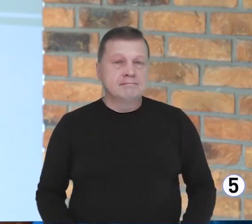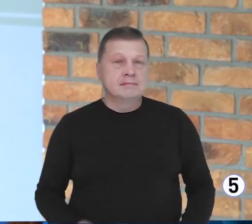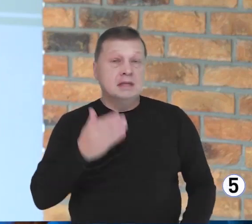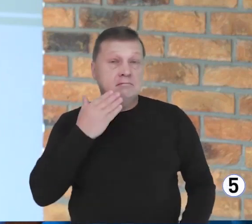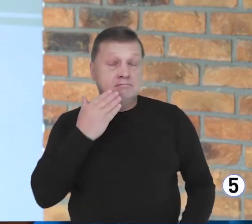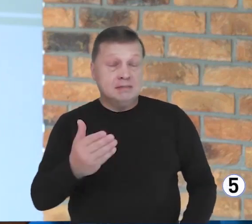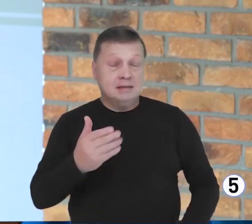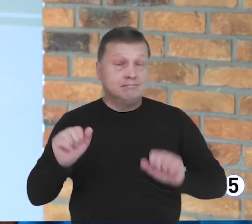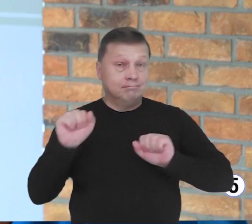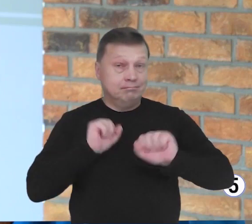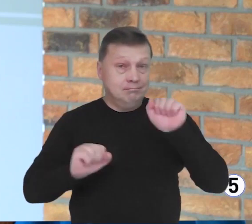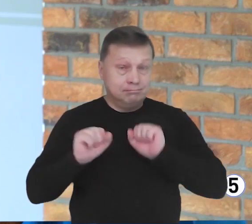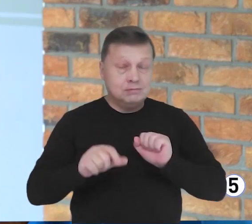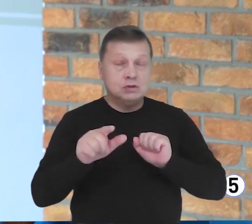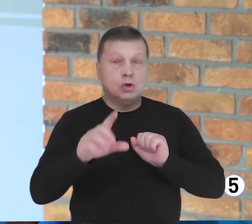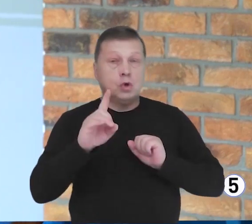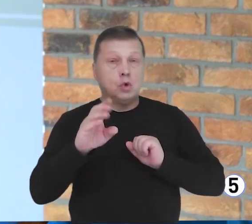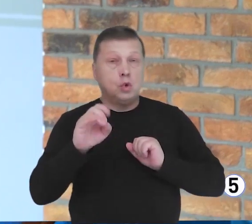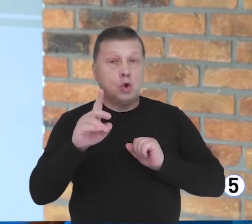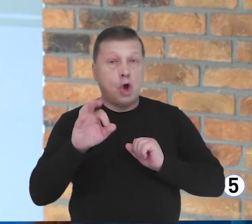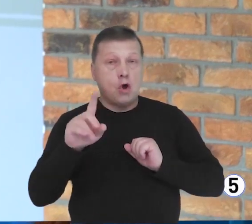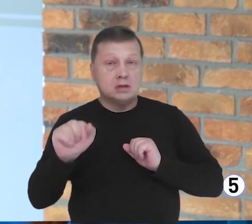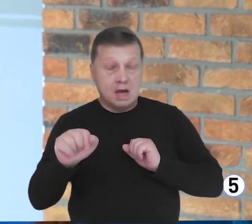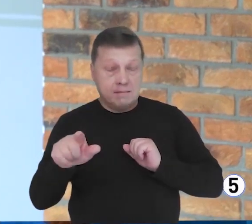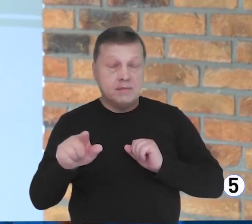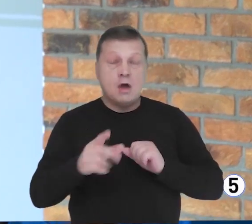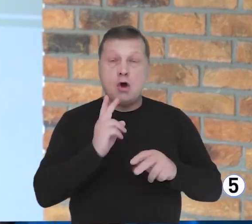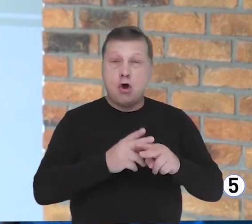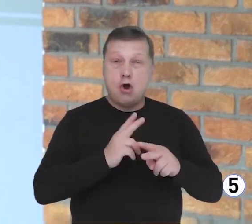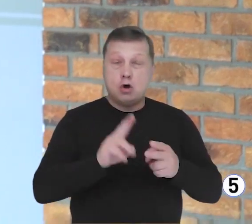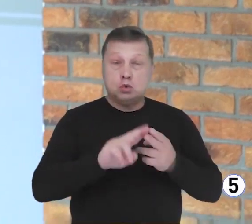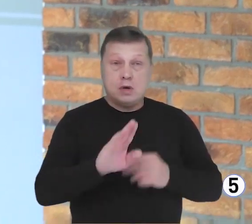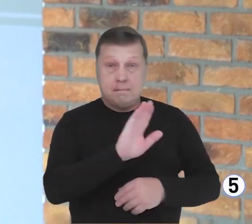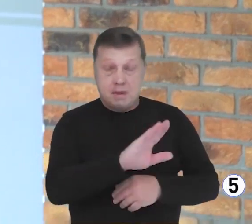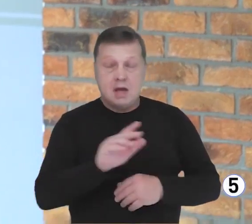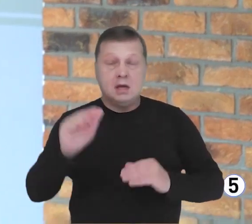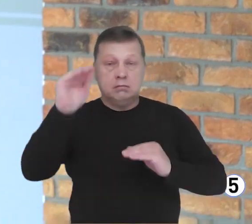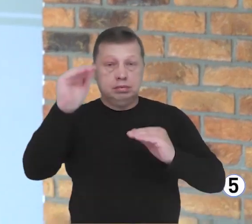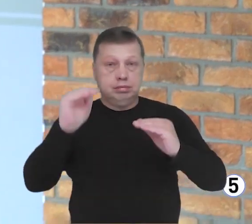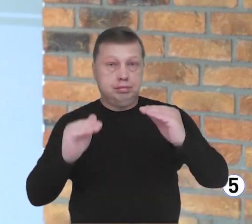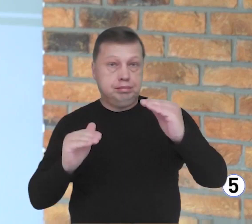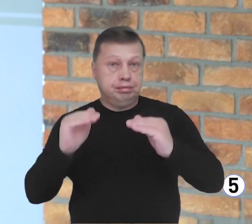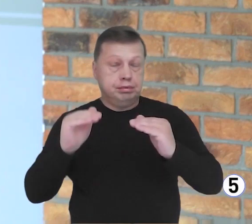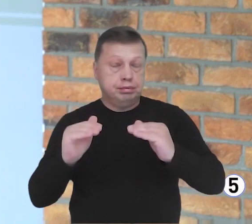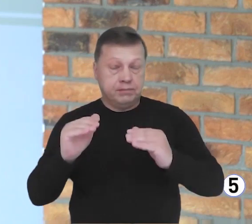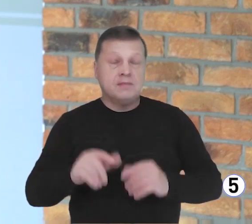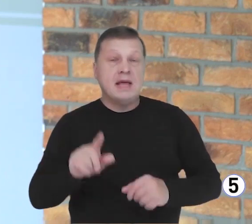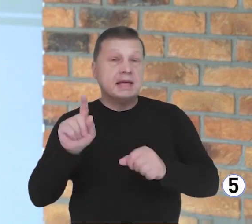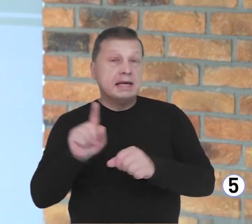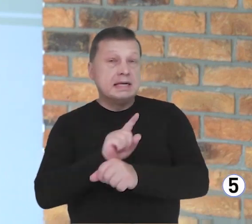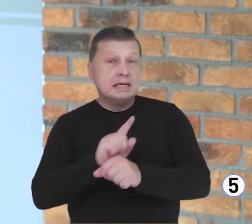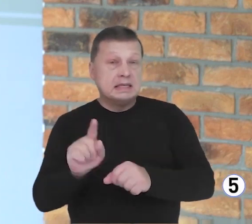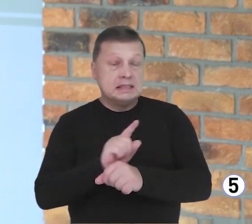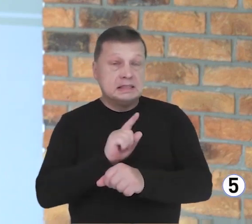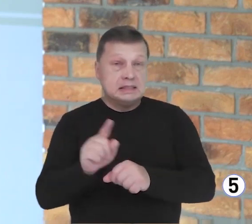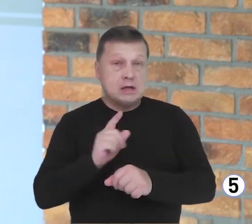ważną rolę. Dzięki aktywności fizycznej poziom glukozy u osób chorych na cukrzycę jest lepiej wyrównany. Jest